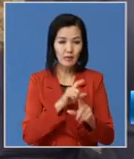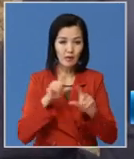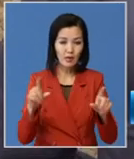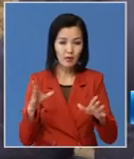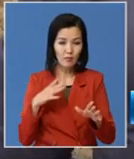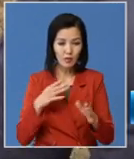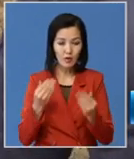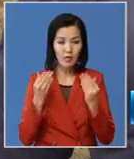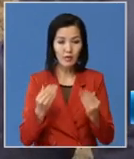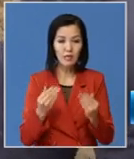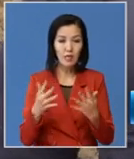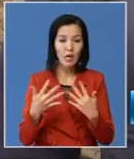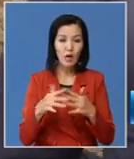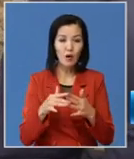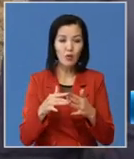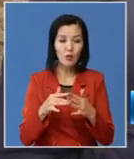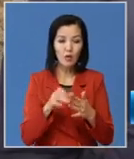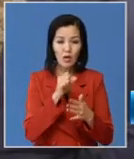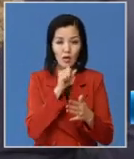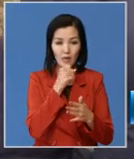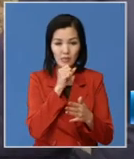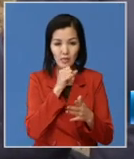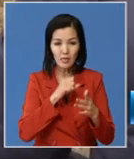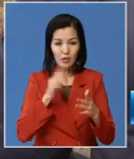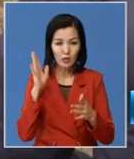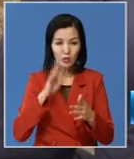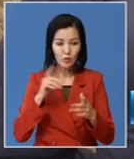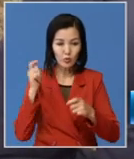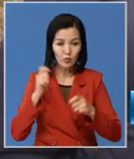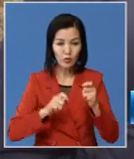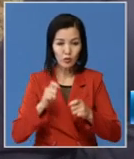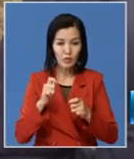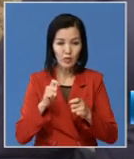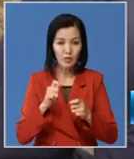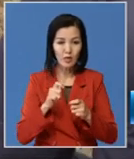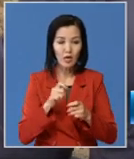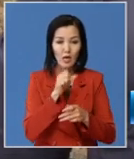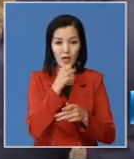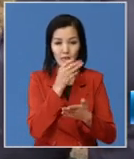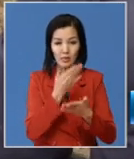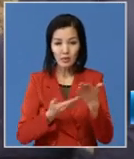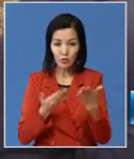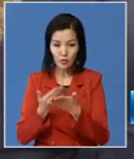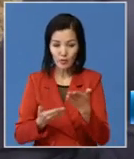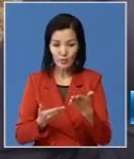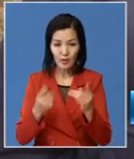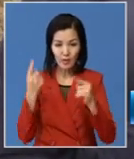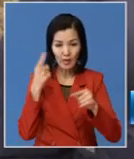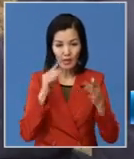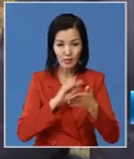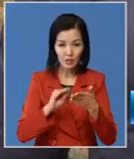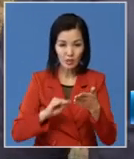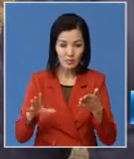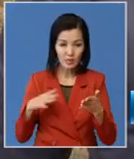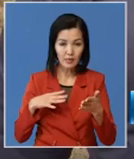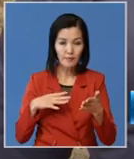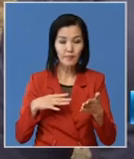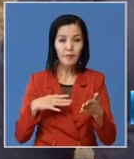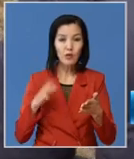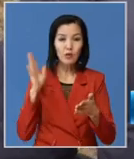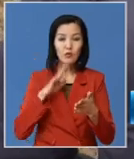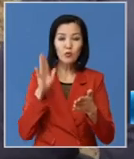қызыл саясаттың құрбанына айналған алаш азаматтары аз болған жоқ. Ұлт мүддесі ел жер үшін талай батыр басын бәйгеге тікті. Бірі